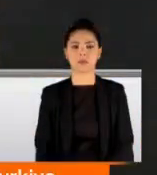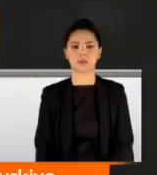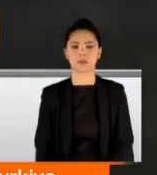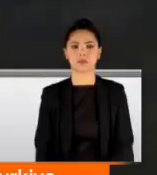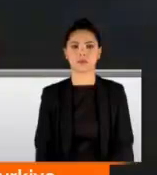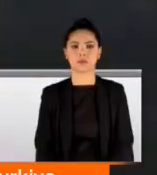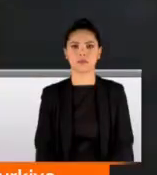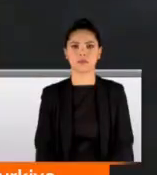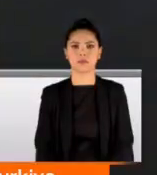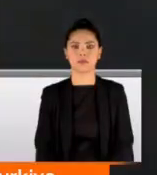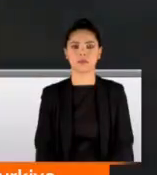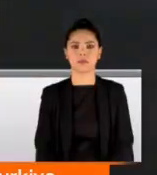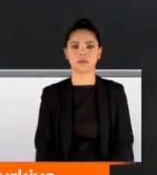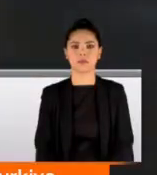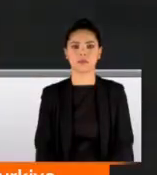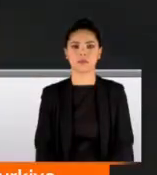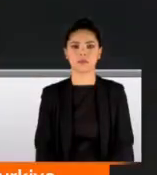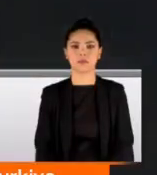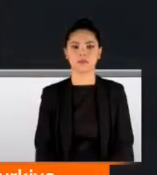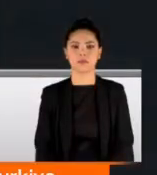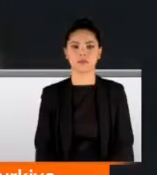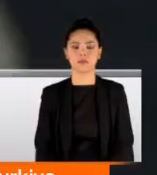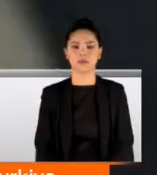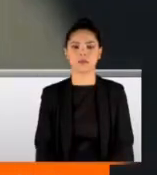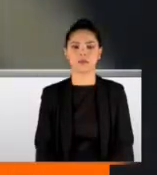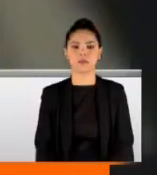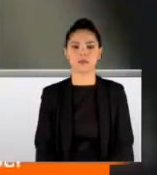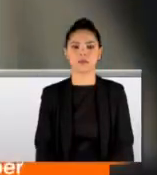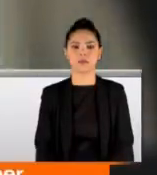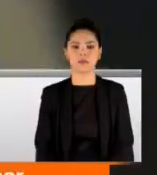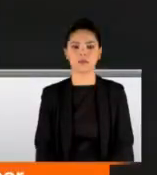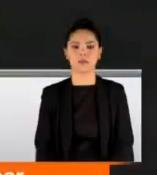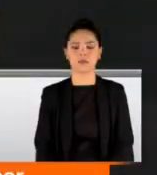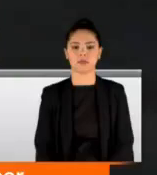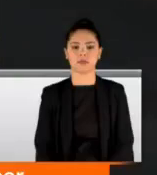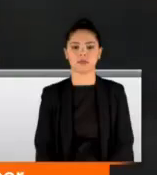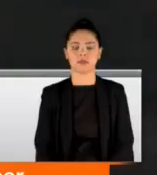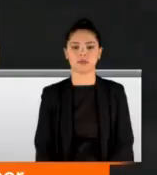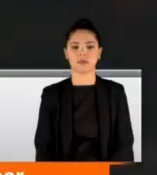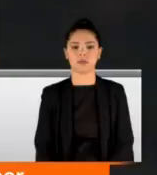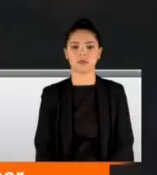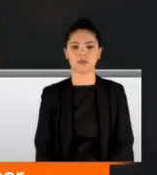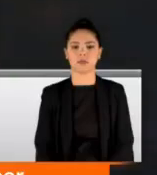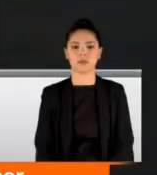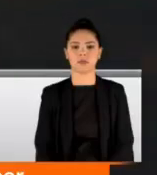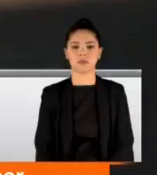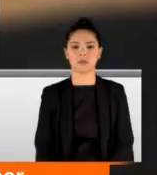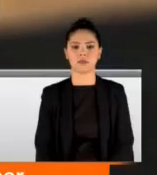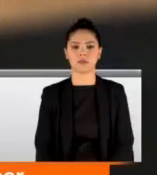bakalım. Hadi dayım sen. Bir tane sağlık çağır. Dayı, kilo olur musun çok? Nerede aslan?